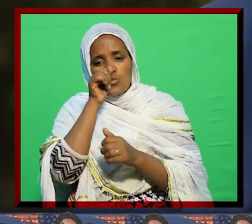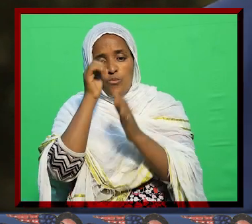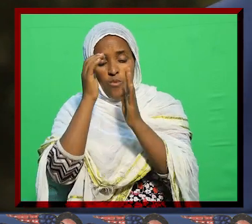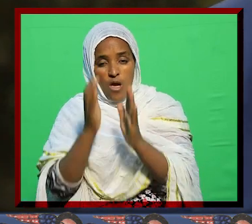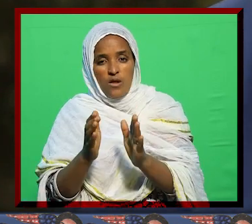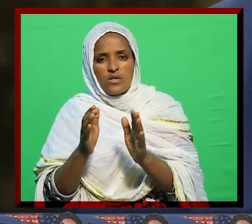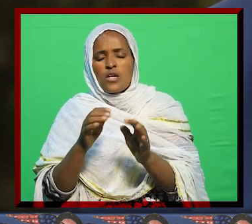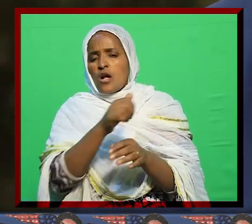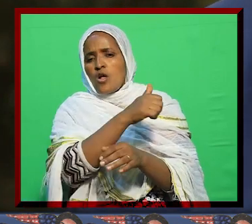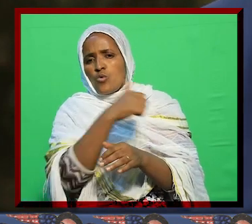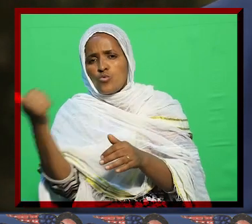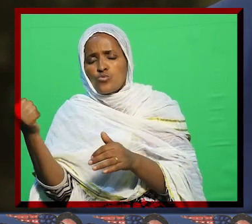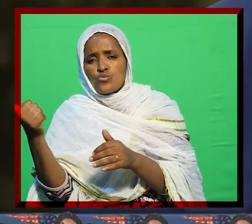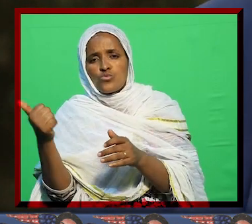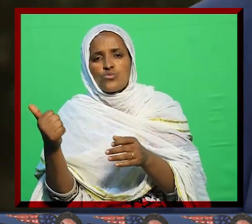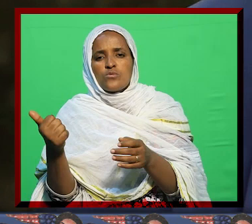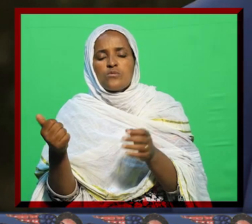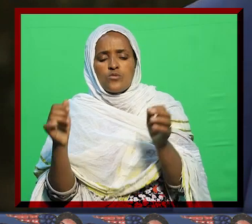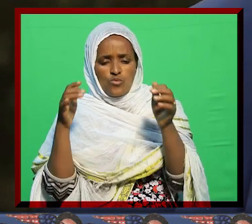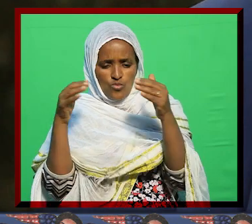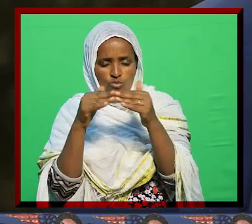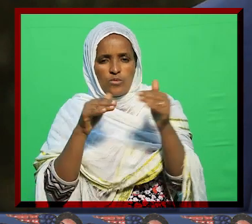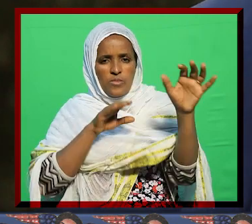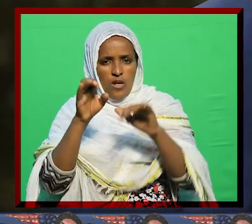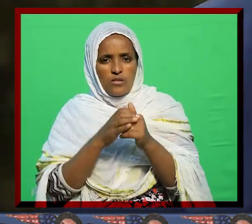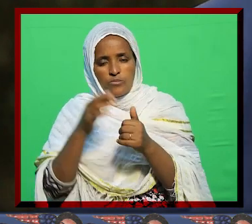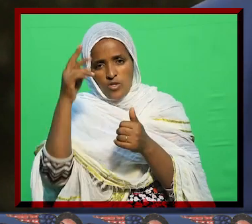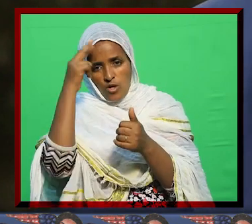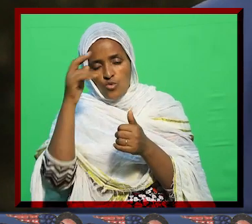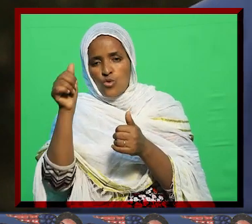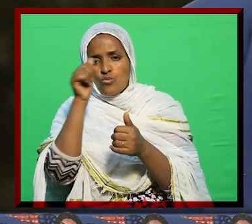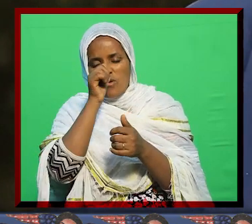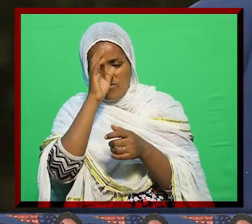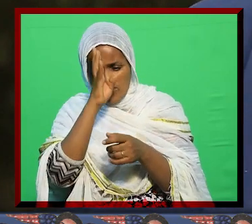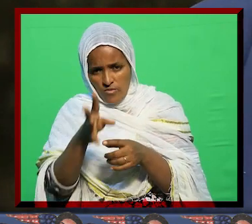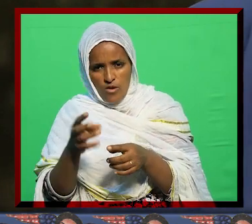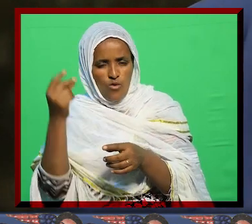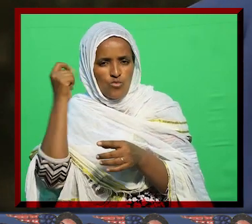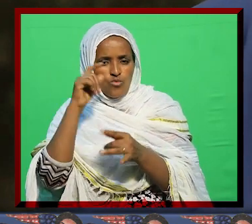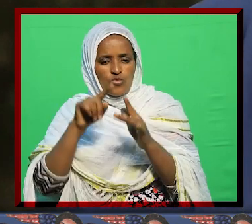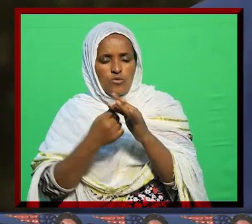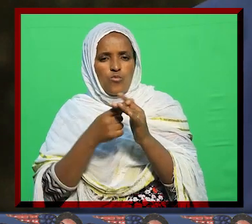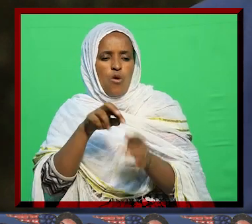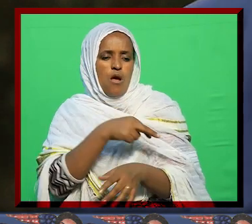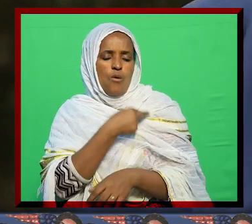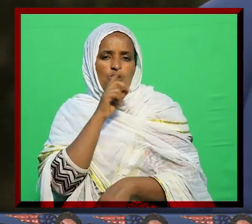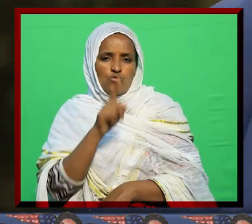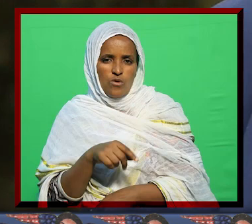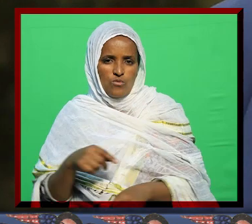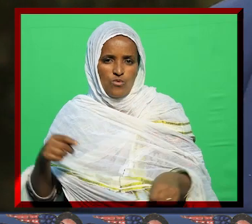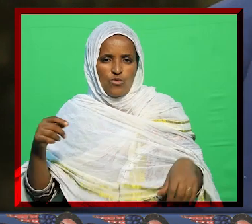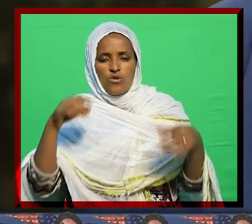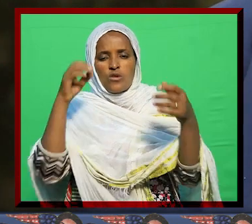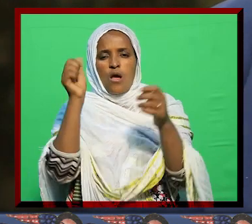ምናደርጋት፣ ኢትዮጵያን ከሌሎቹ ከፍ ልናደርጋት ምንድን። ምክንያቱም የኢትዮጵያ ፍልስፍና ከድሮ ጀምሮም ሃይማኖቷ